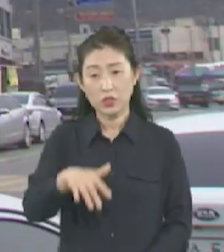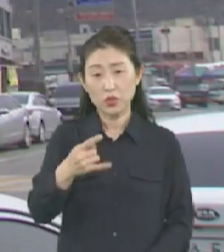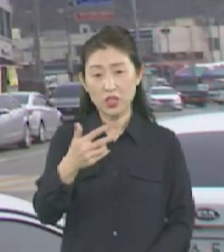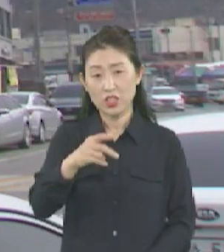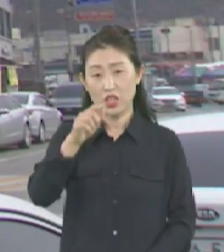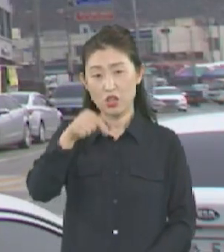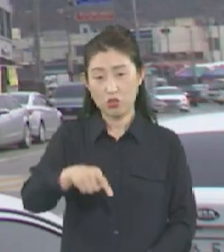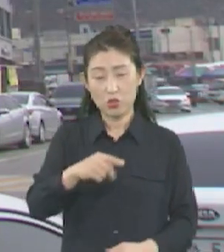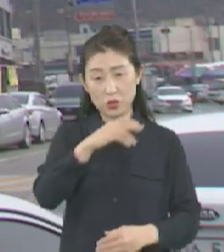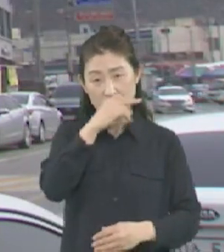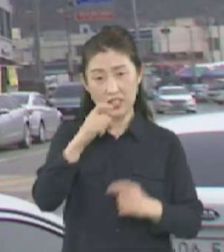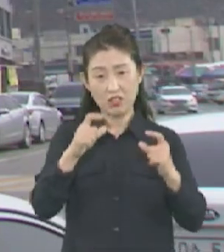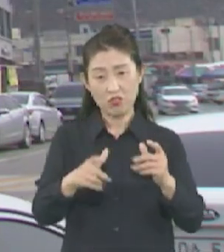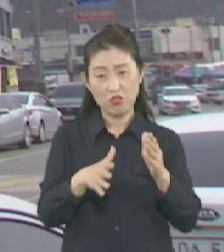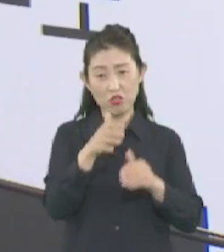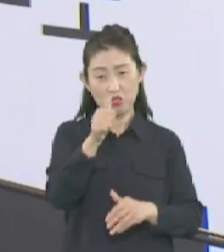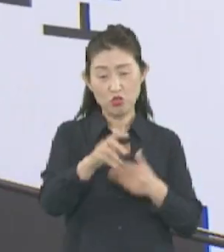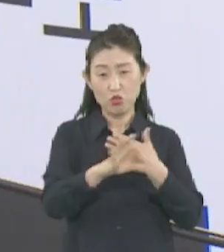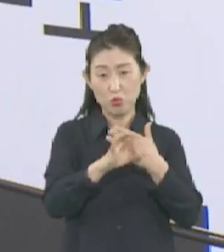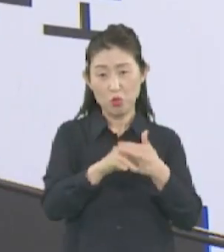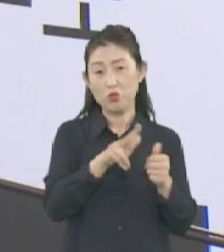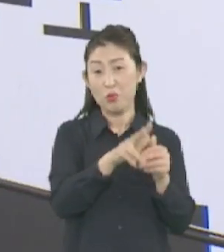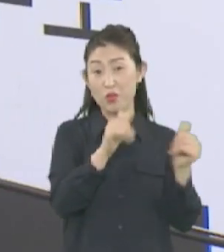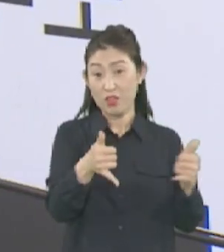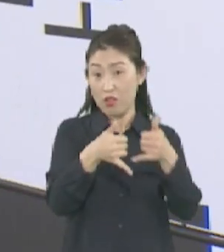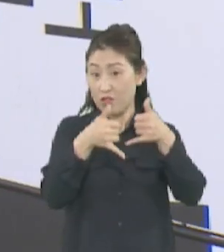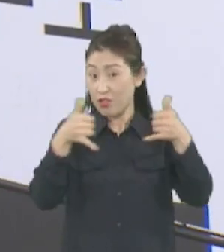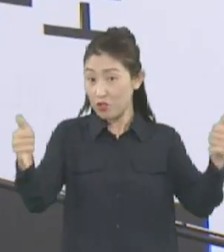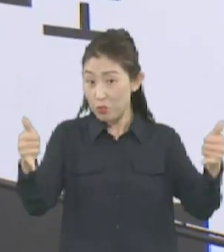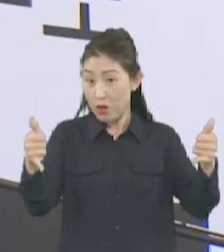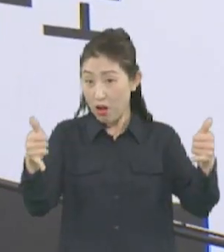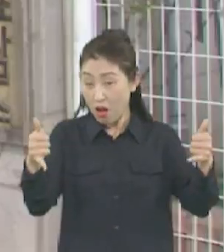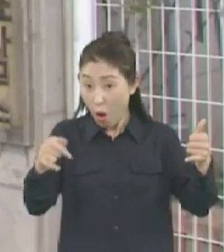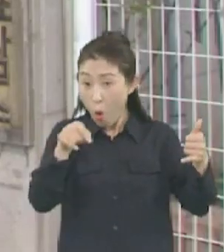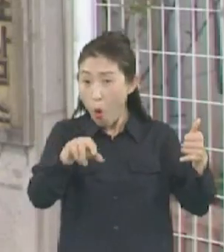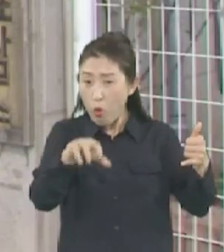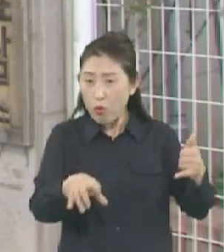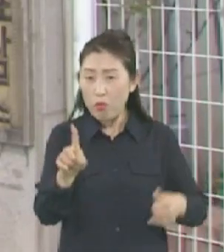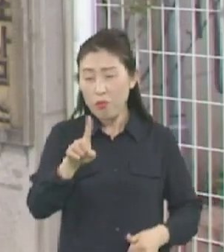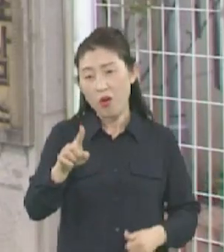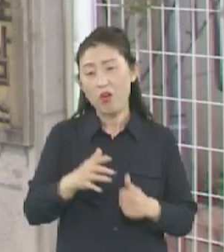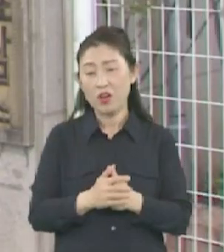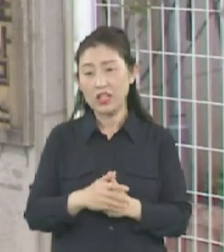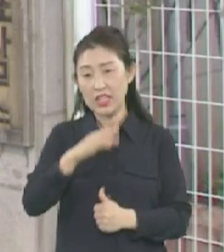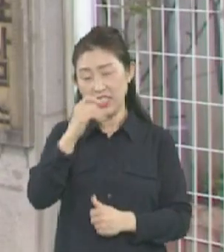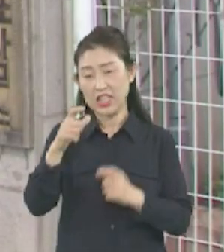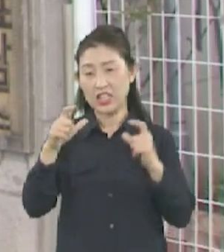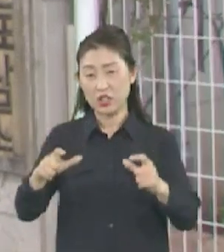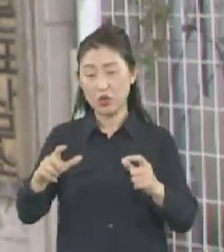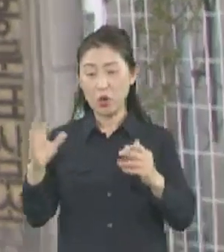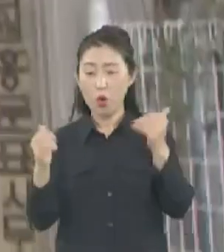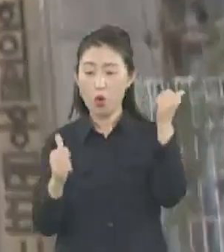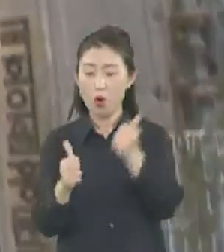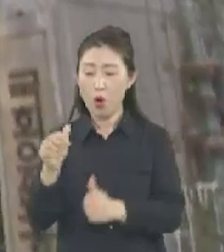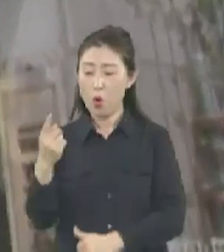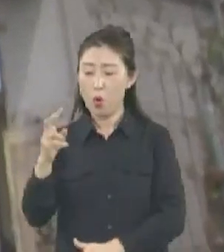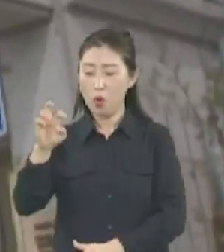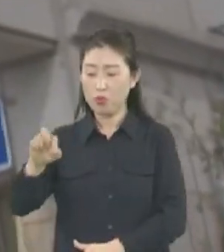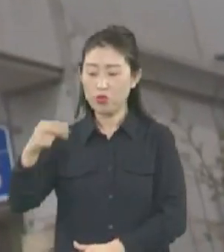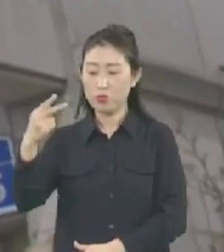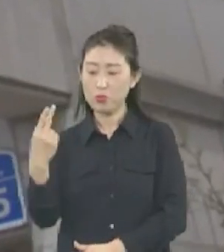최재구 예산군수 예비후보의 홍보 현수막입니다. 문제는 현수막이 게시된 위치로 예산지역구 홍문표 의원